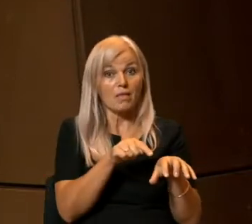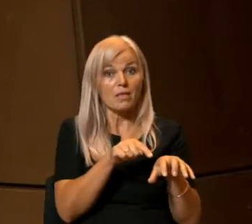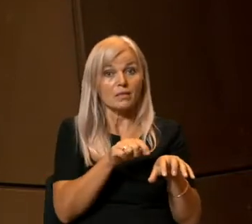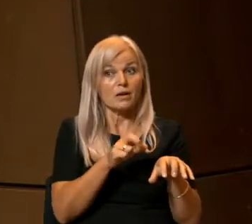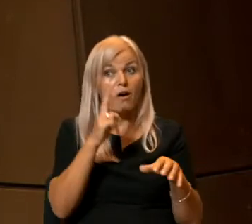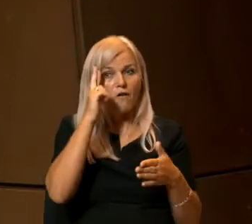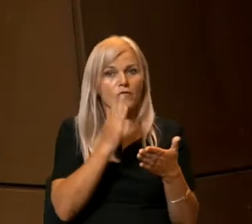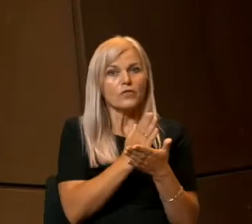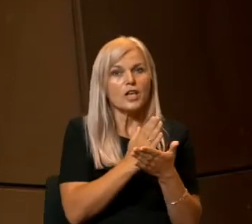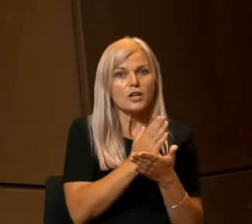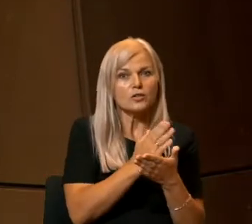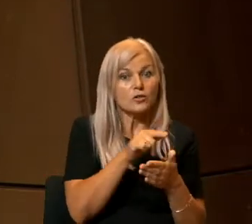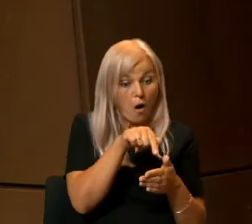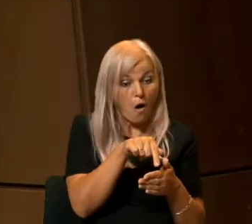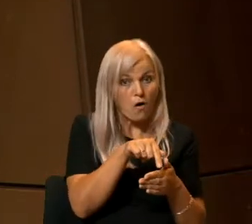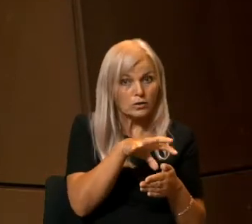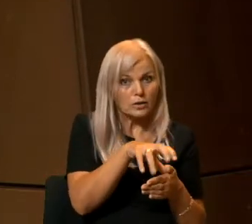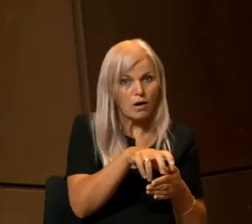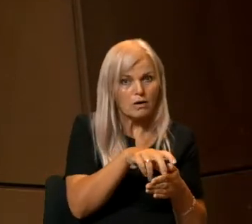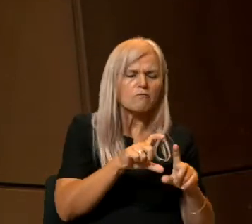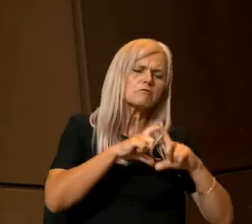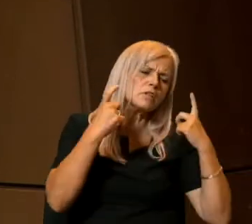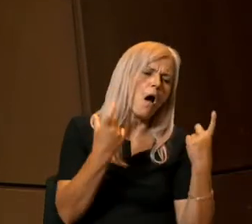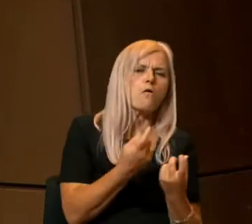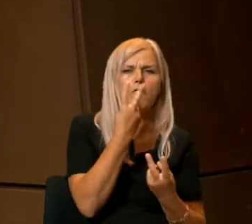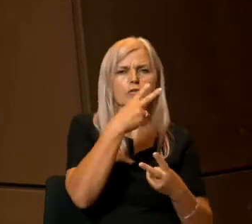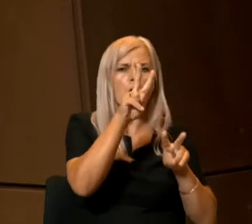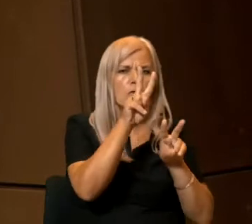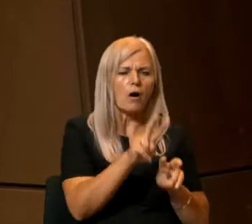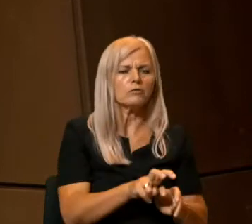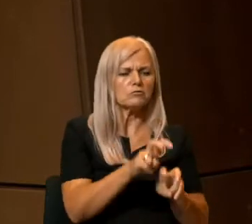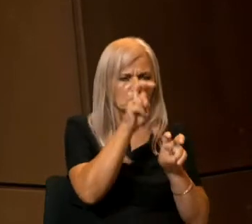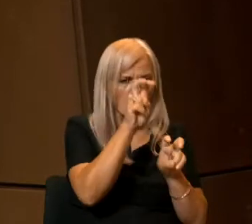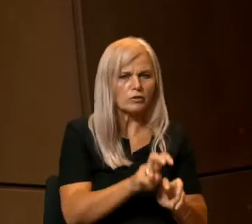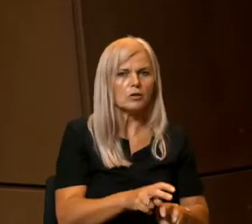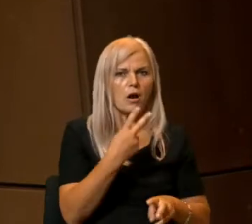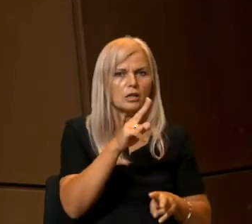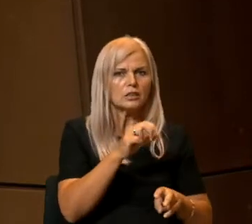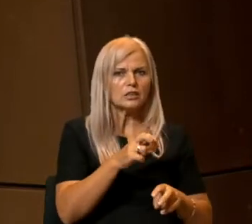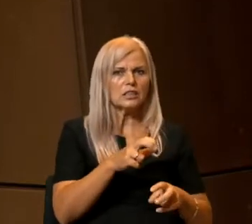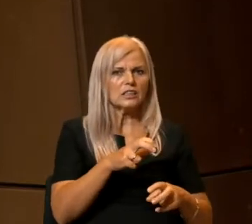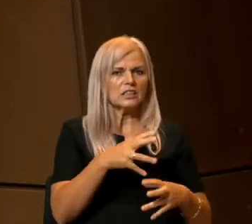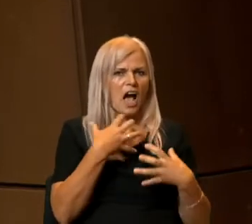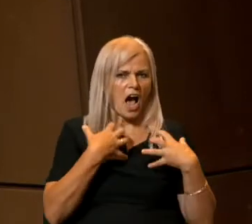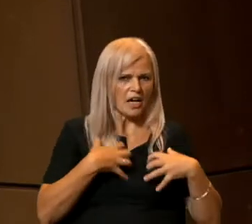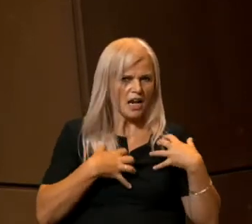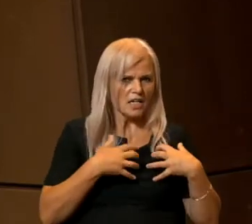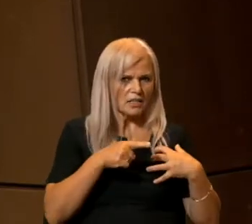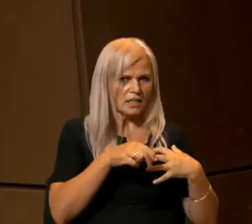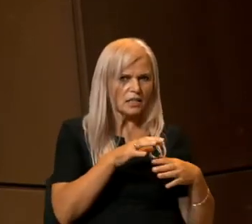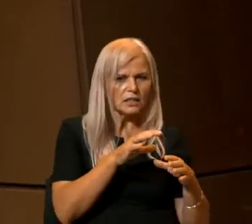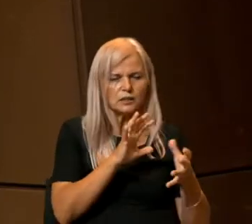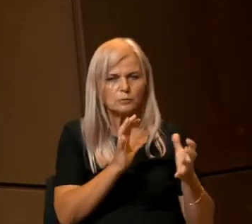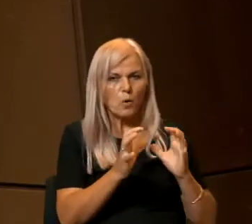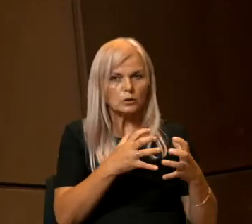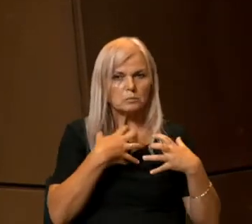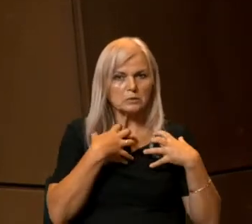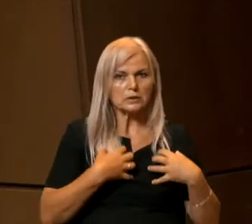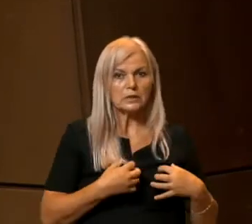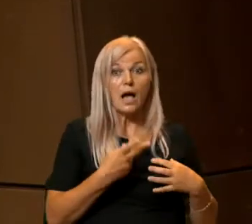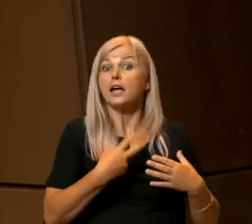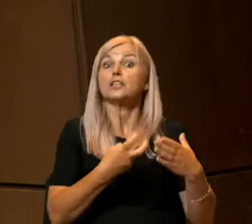wierzy w całkowitą kontrolę i jest to na swój sposób tryb agresji. A więc aborcja